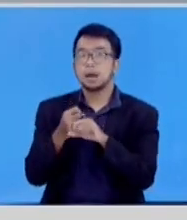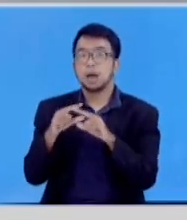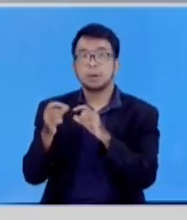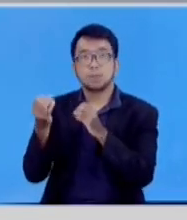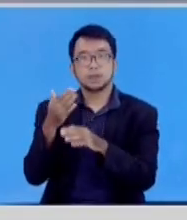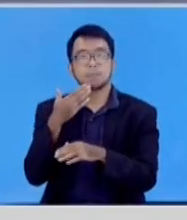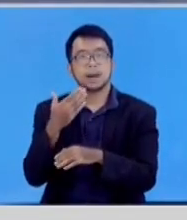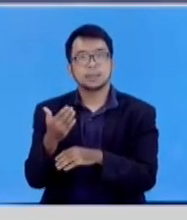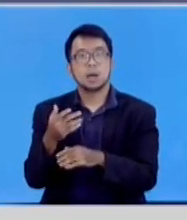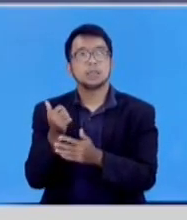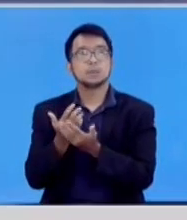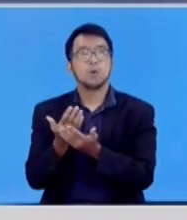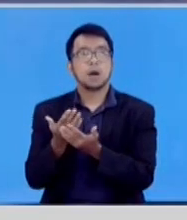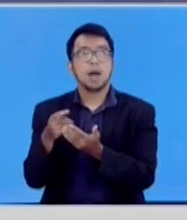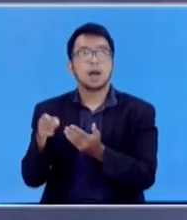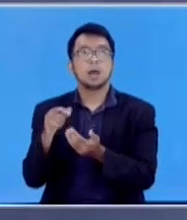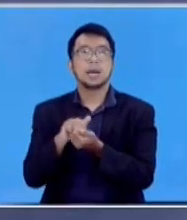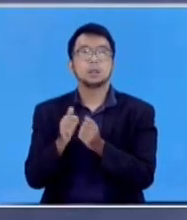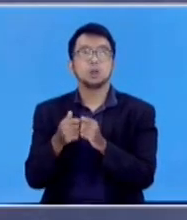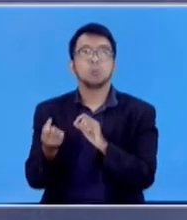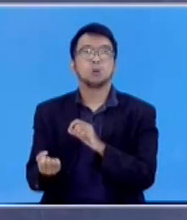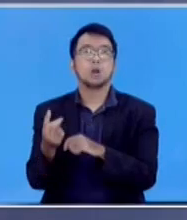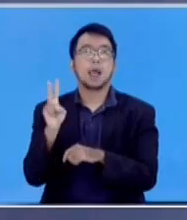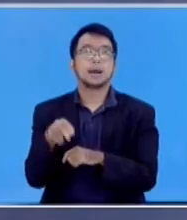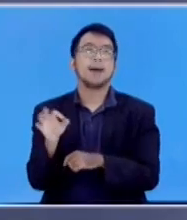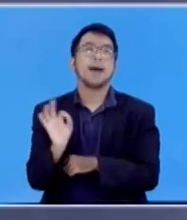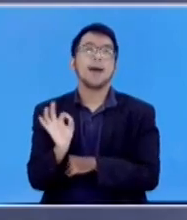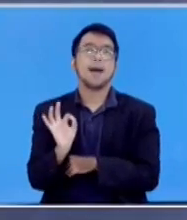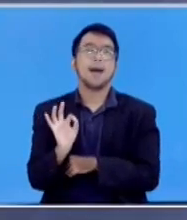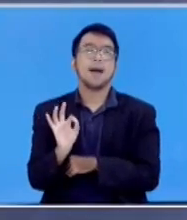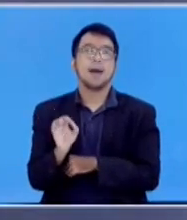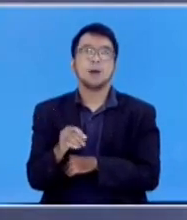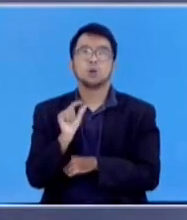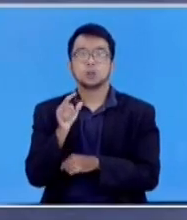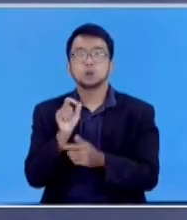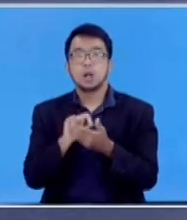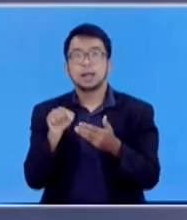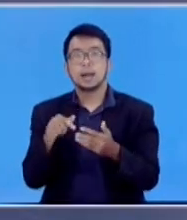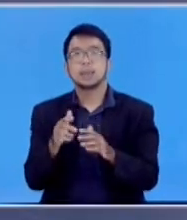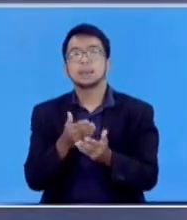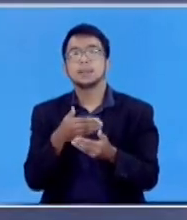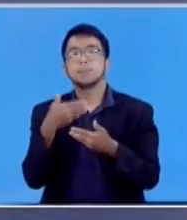Taga. Semoga juga tidak ada kasus kembali ditemukan dalam sekolah-sekolah yang akan menggelar PTM untuk tahap selanjutnya. Terima kasih banyak Pak Taga.